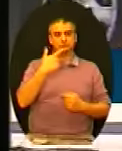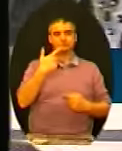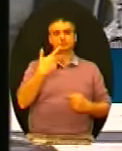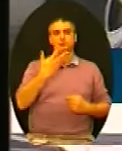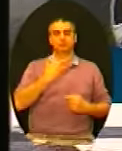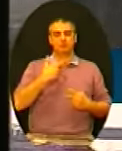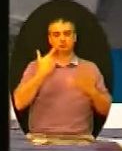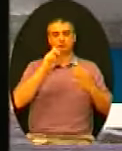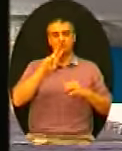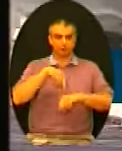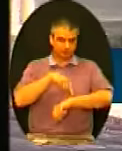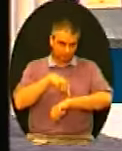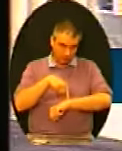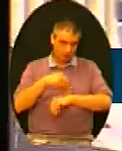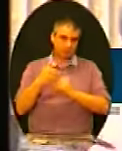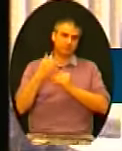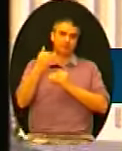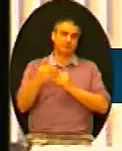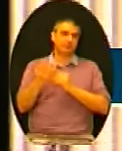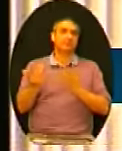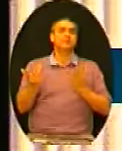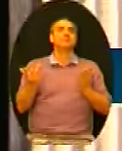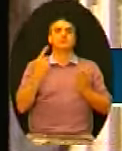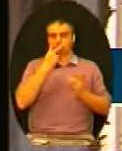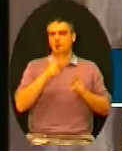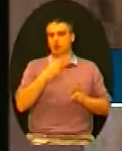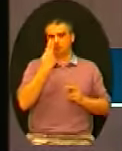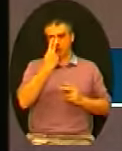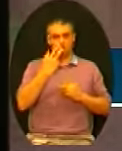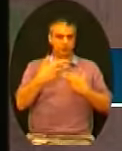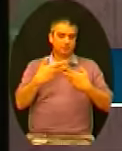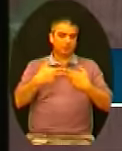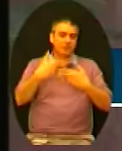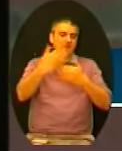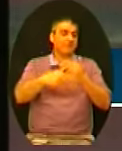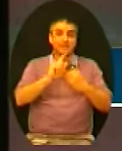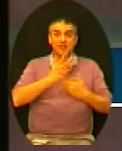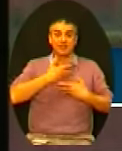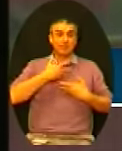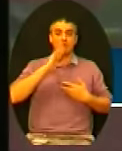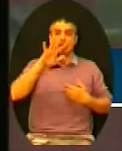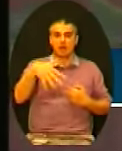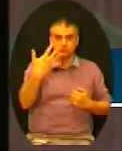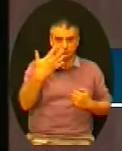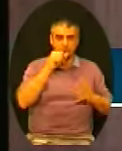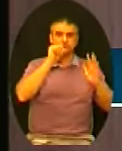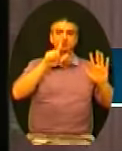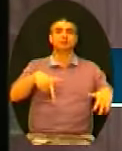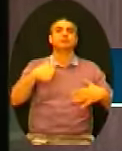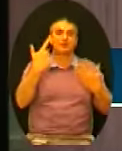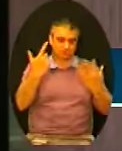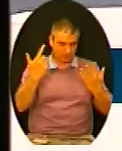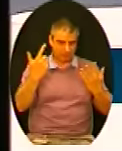הוא מקבל 72 שעות, ותשמעי, הוא יכול לראות את האור בקצה המנהרה, אלה שקיבלו את ה-5 שנים, את ה-7